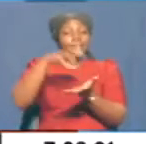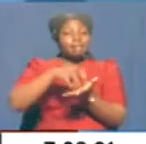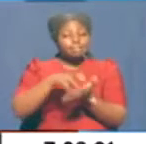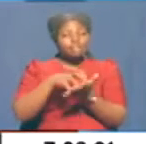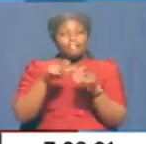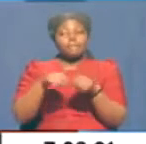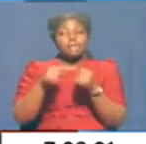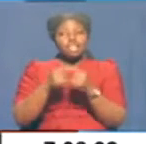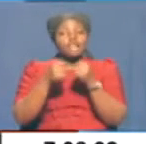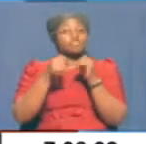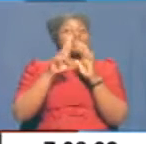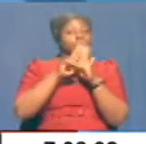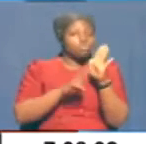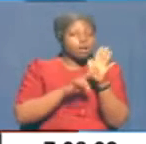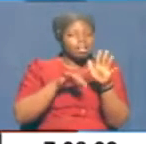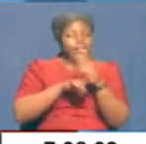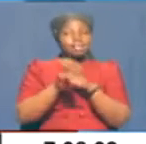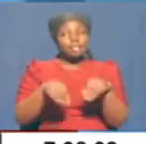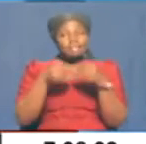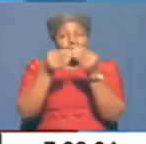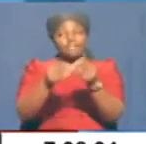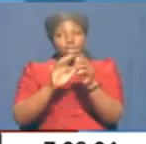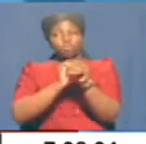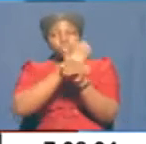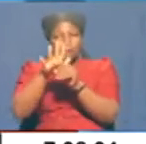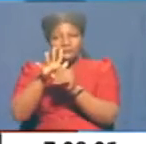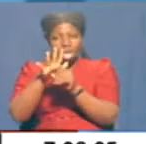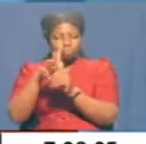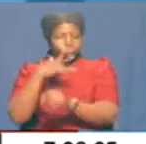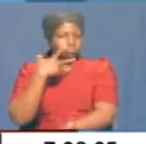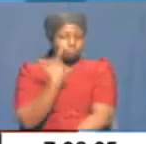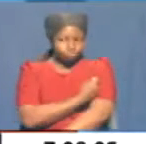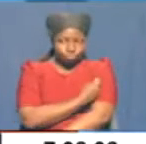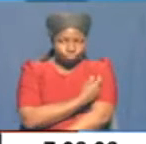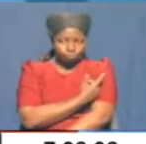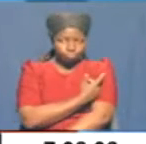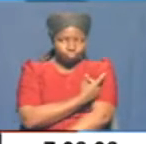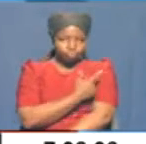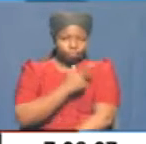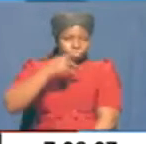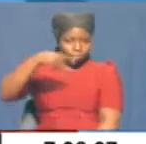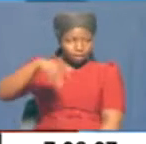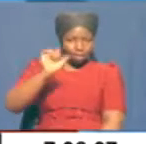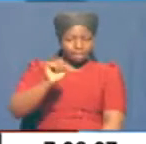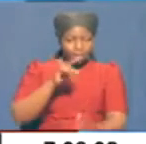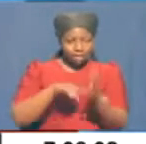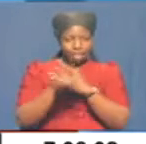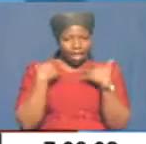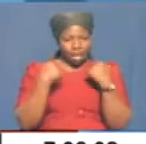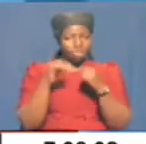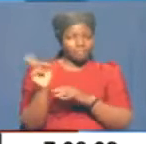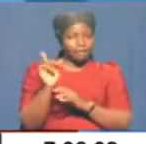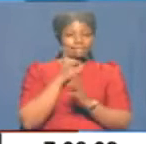katika utoaji wa chanjo ya ugonjwa wa COVID-19. Katibu katika wizara ya afya Susan Mochache amesema wizara